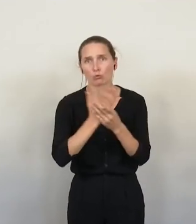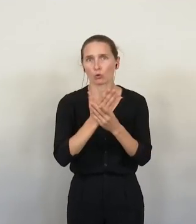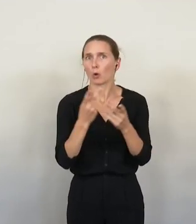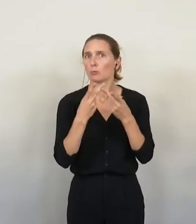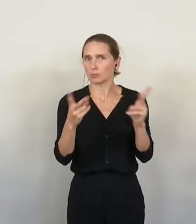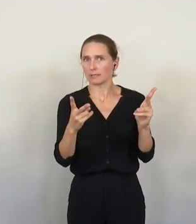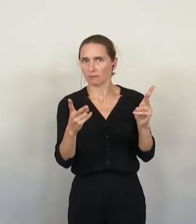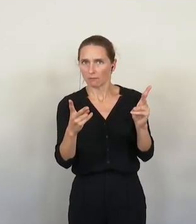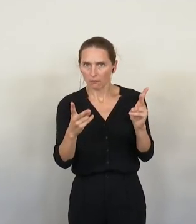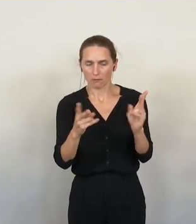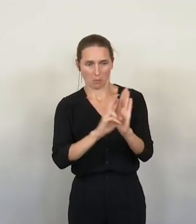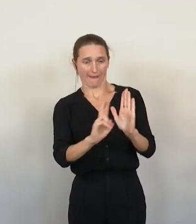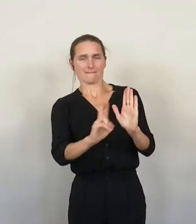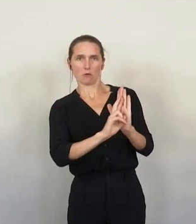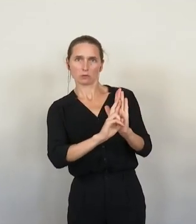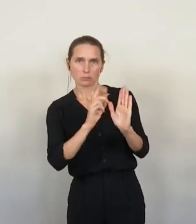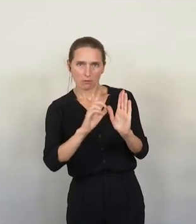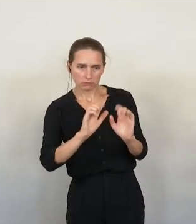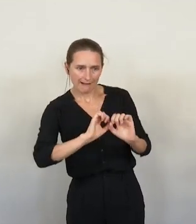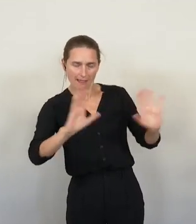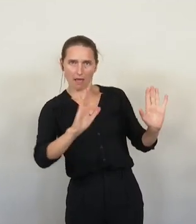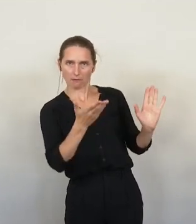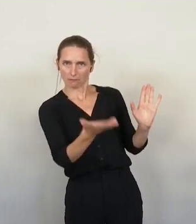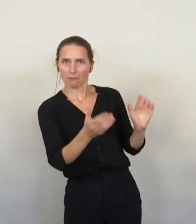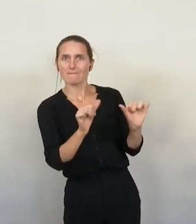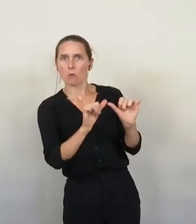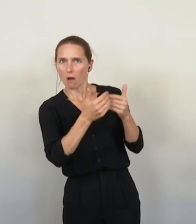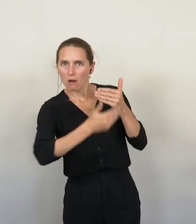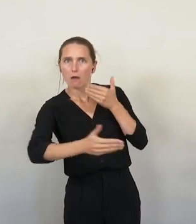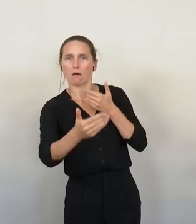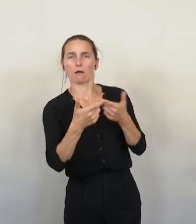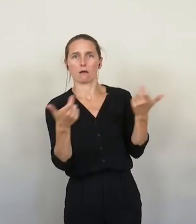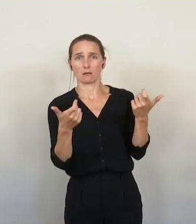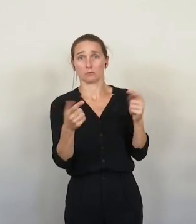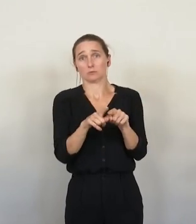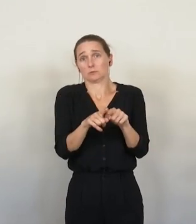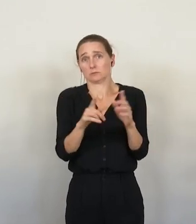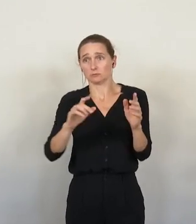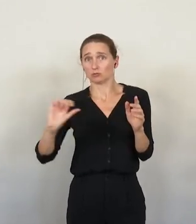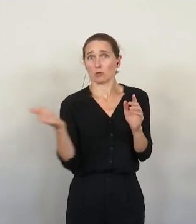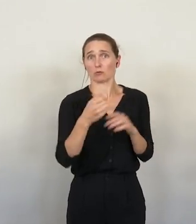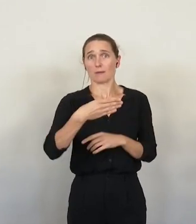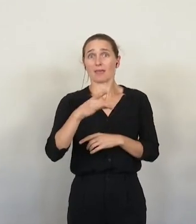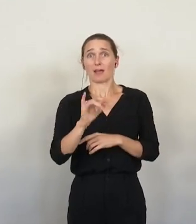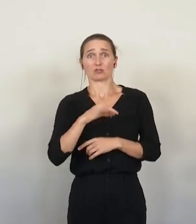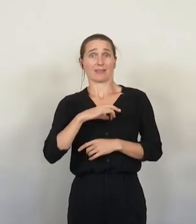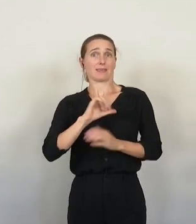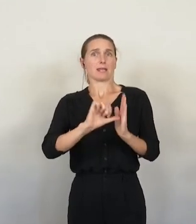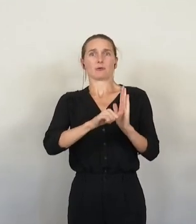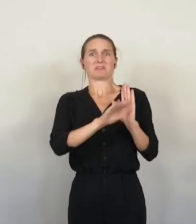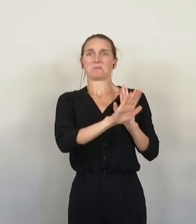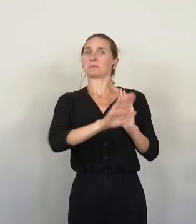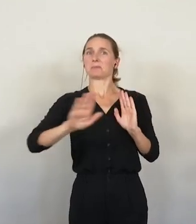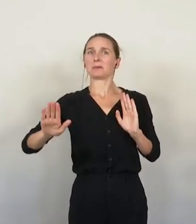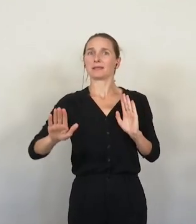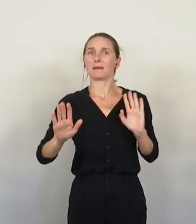repères qui par de là les points commun à toutes les MDH donneent de la visibilité à l'identité propre de chaque MDH en fonction